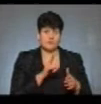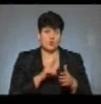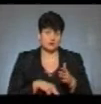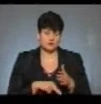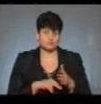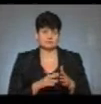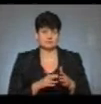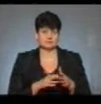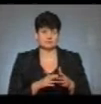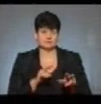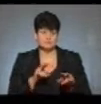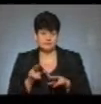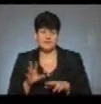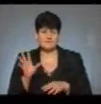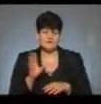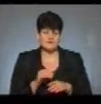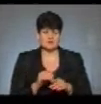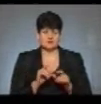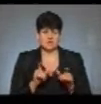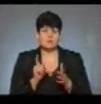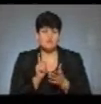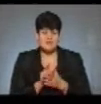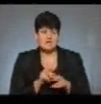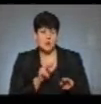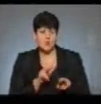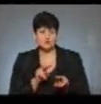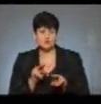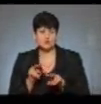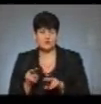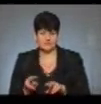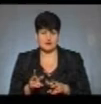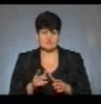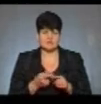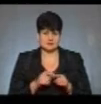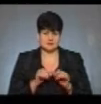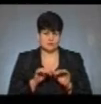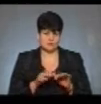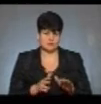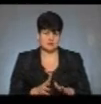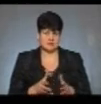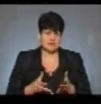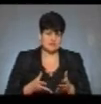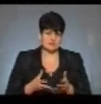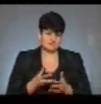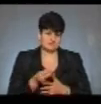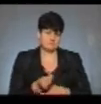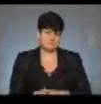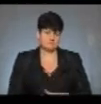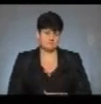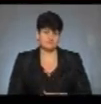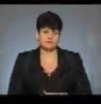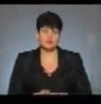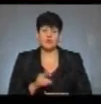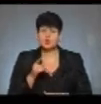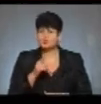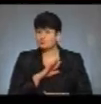податкової системи, всіх тих структур, які повинні контролювати сам хід цього процесу та надходження платежів. Власне, чому